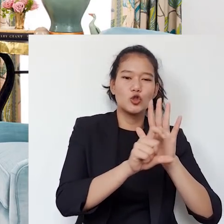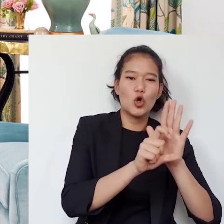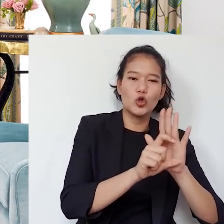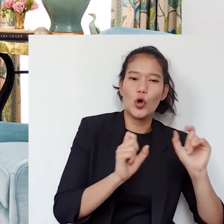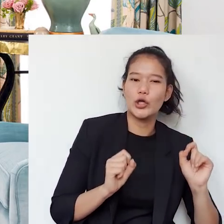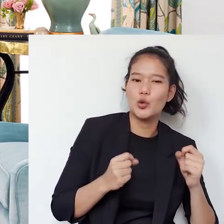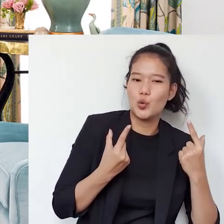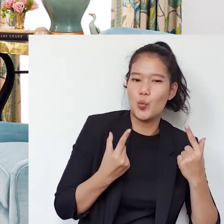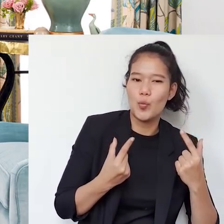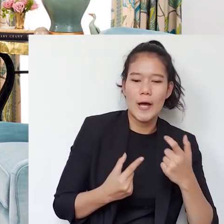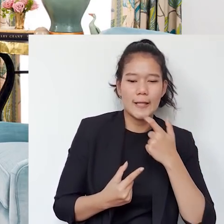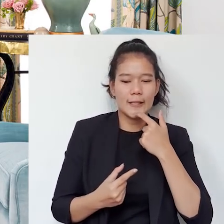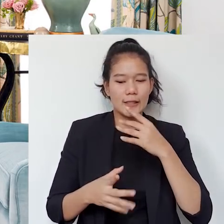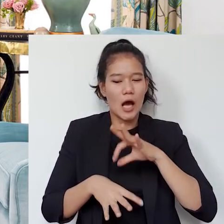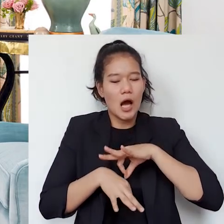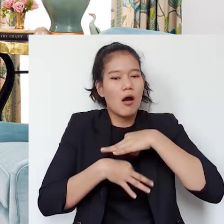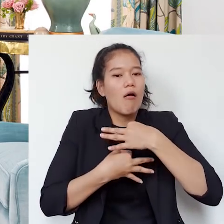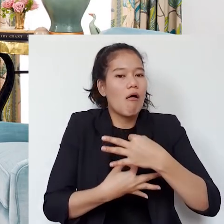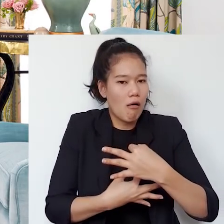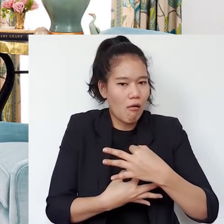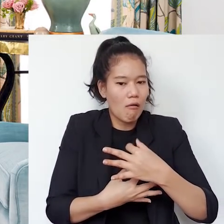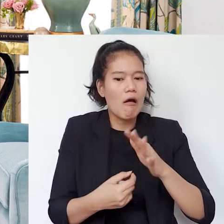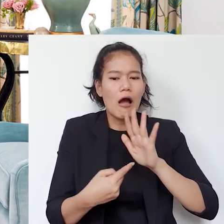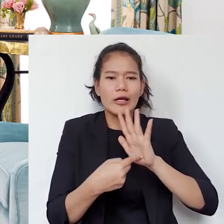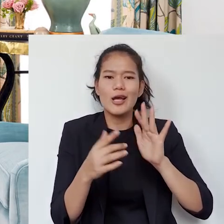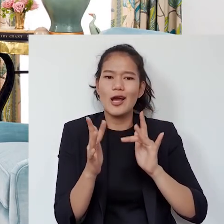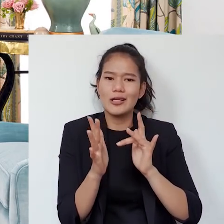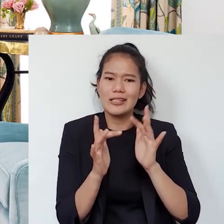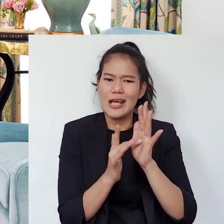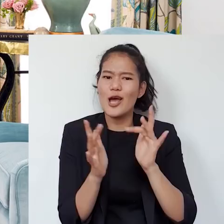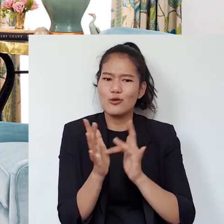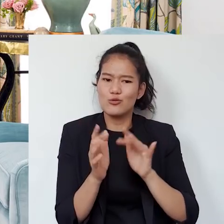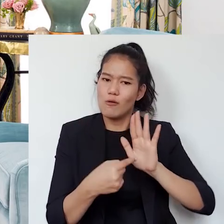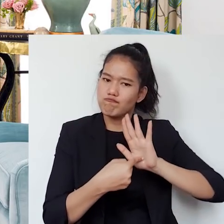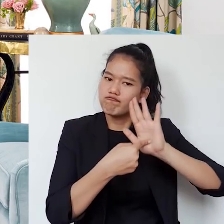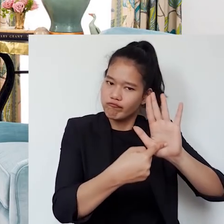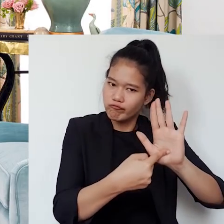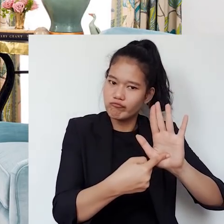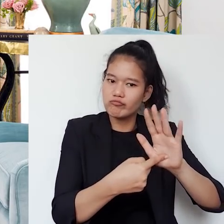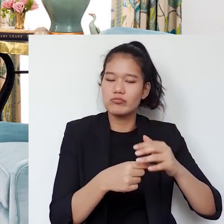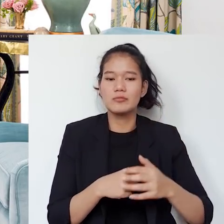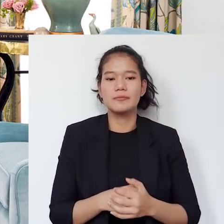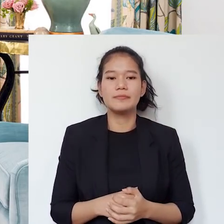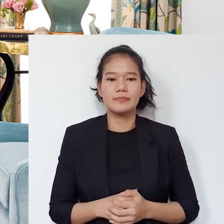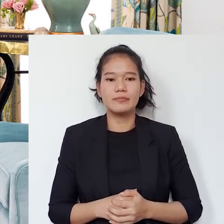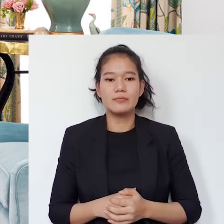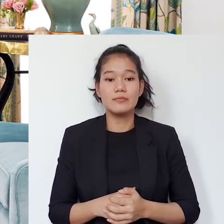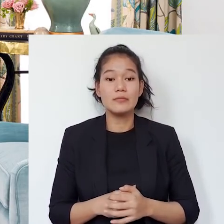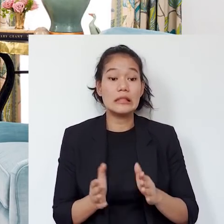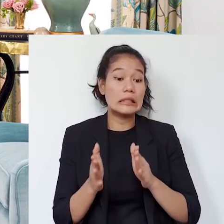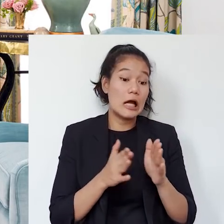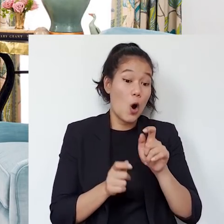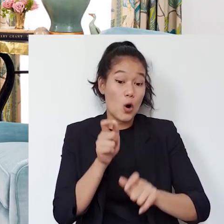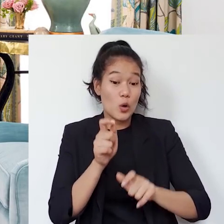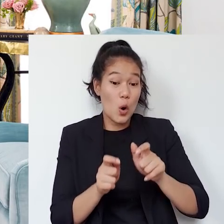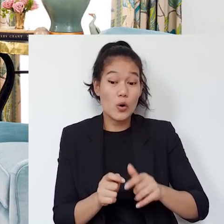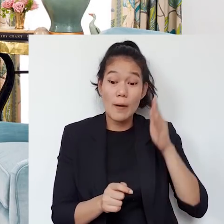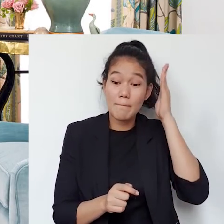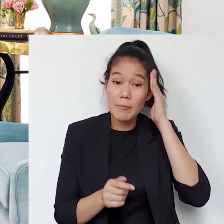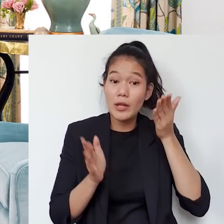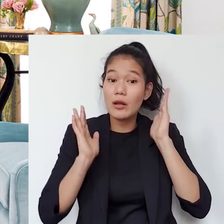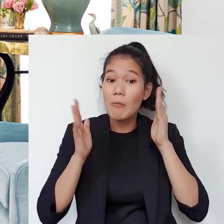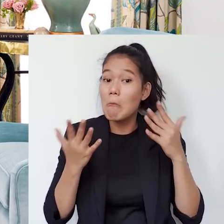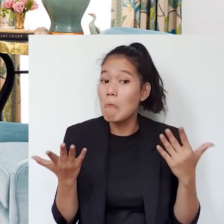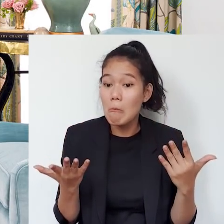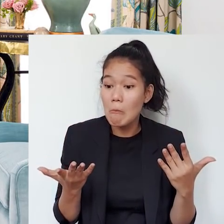juga soal spiritual di mana Yesus menunjukkan berbagai hal dalam kehidupan. Sedangkan para pemimpin umat, apakah